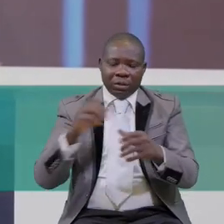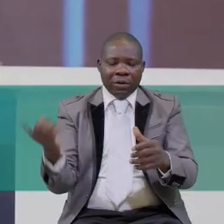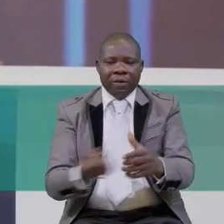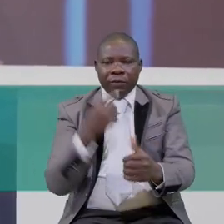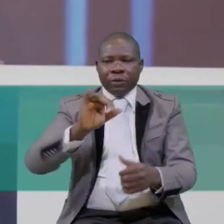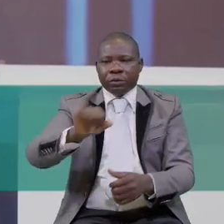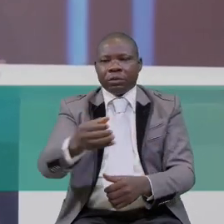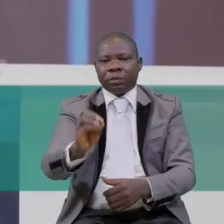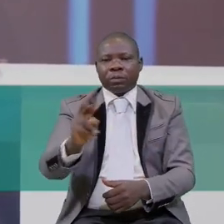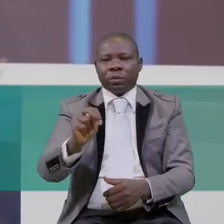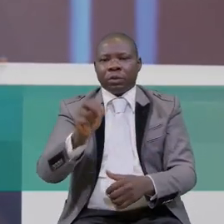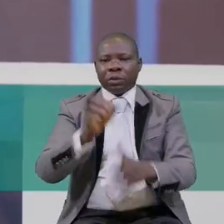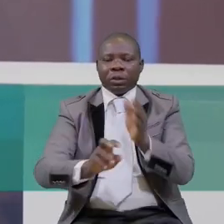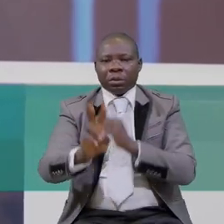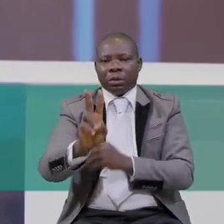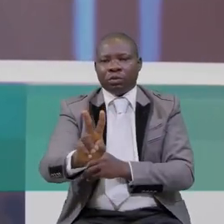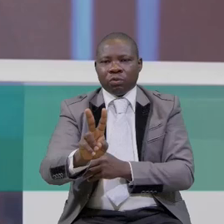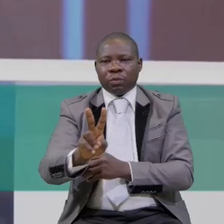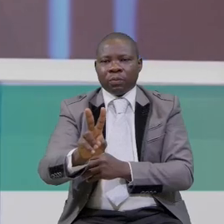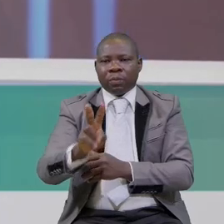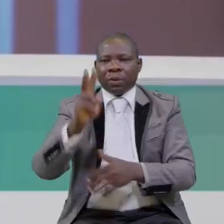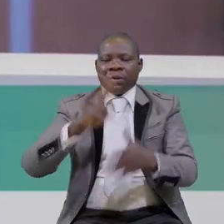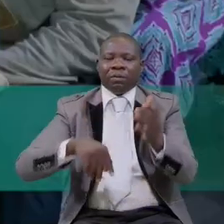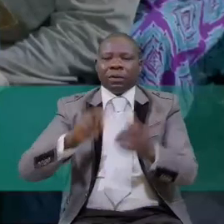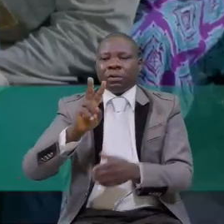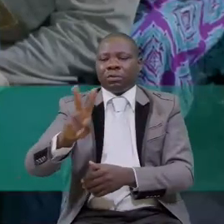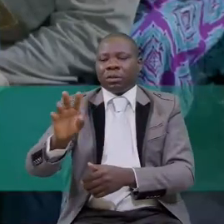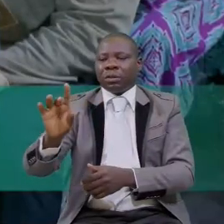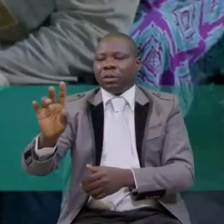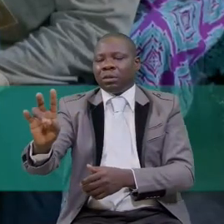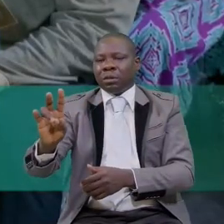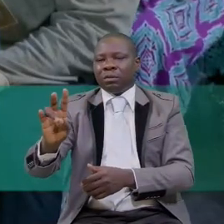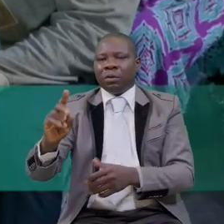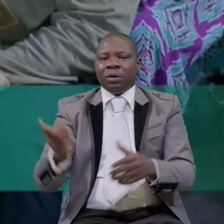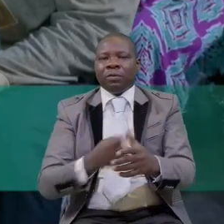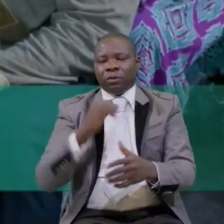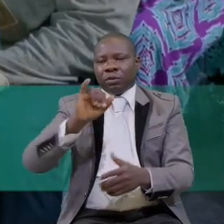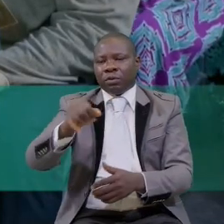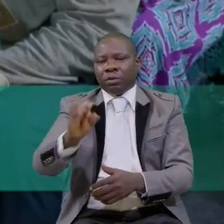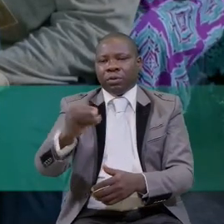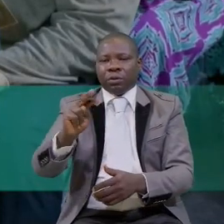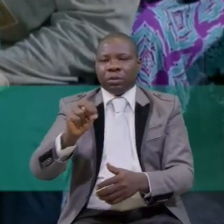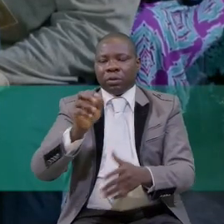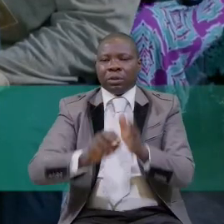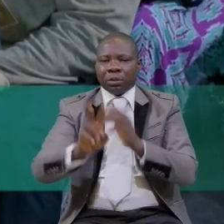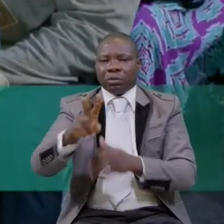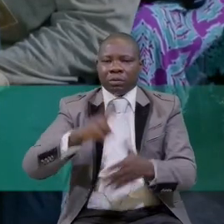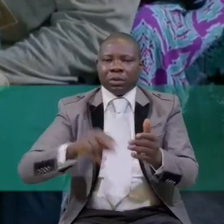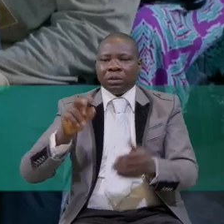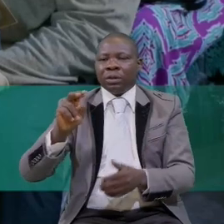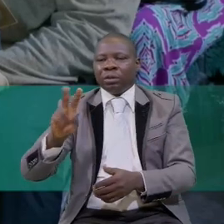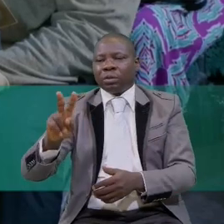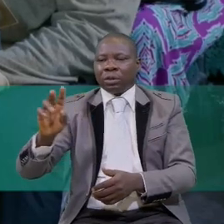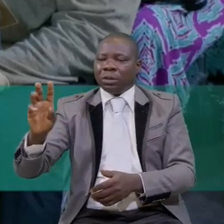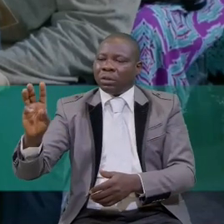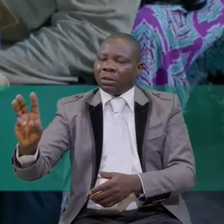Jean, au chapitre 2, verset 27. 1 Jean 2, 27.